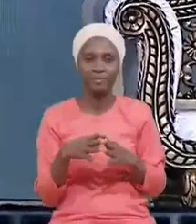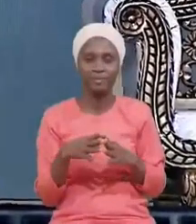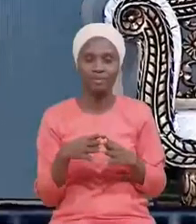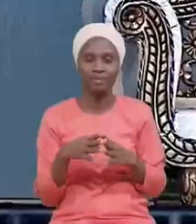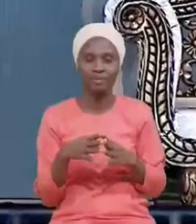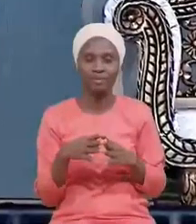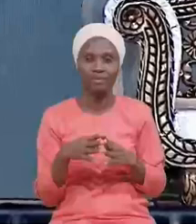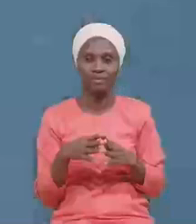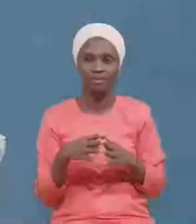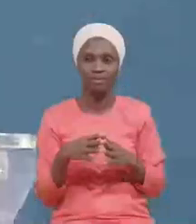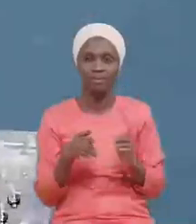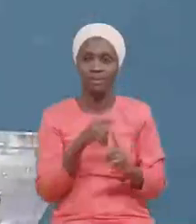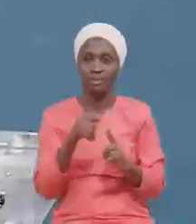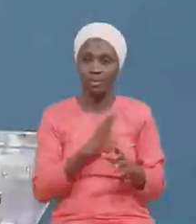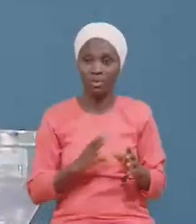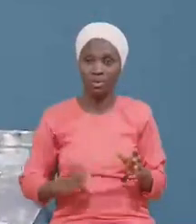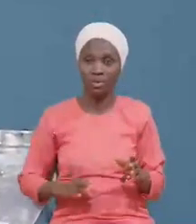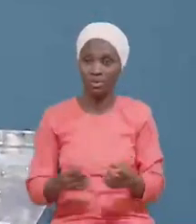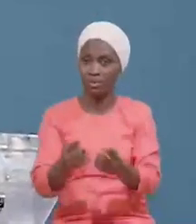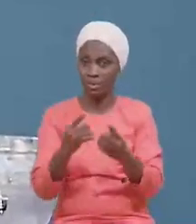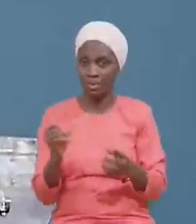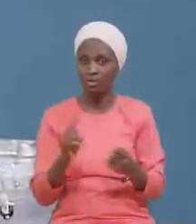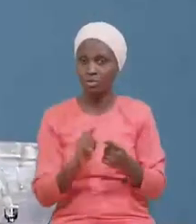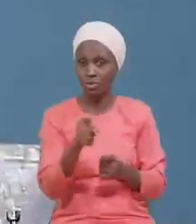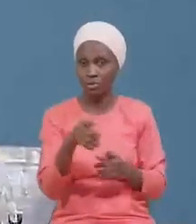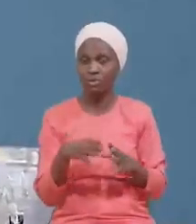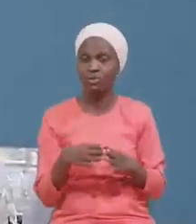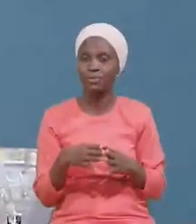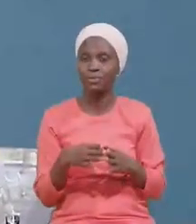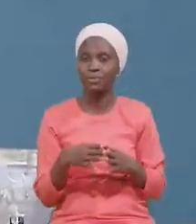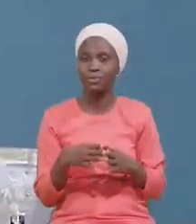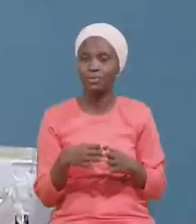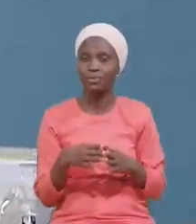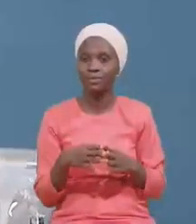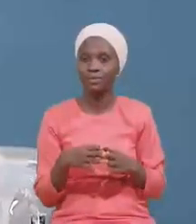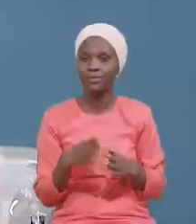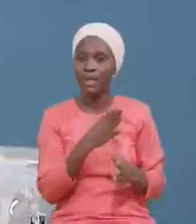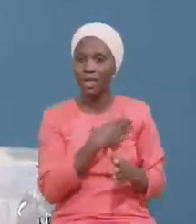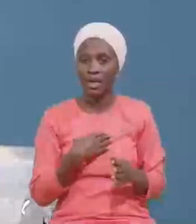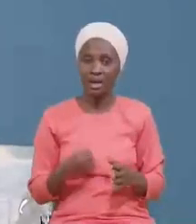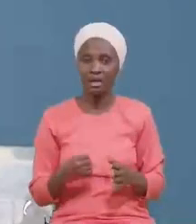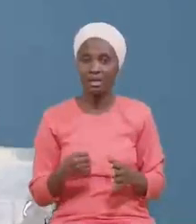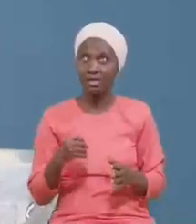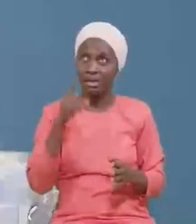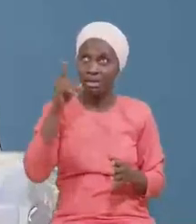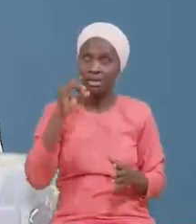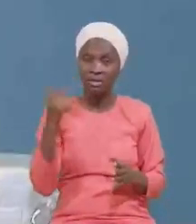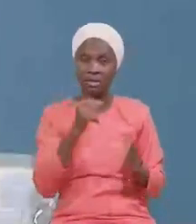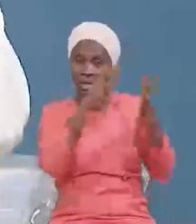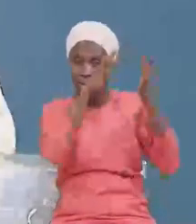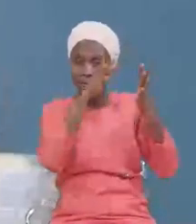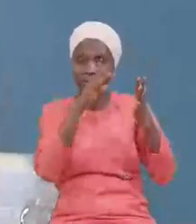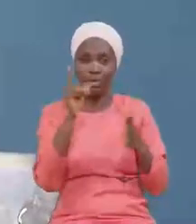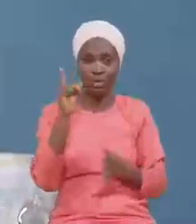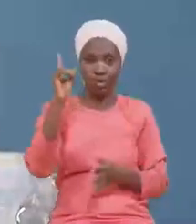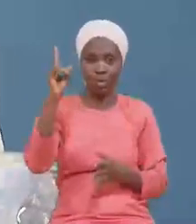allez faire lorsque vous venez à Christ. Quand Christ vient à vous, et celui qui est attendu, lorsque Christ